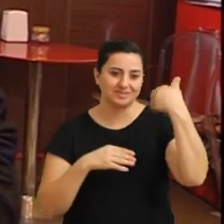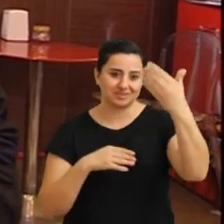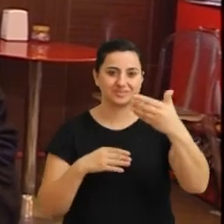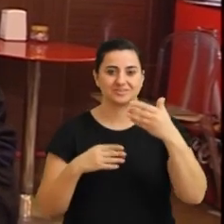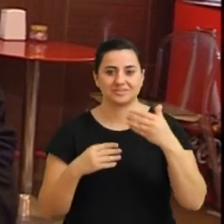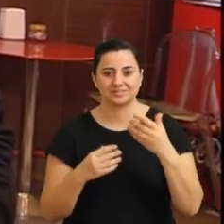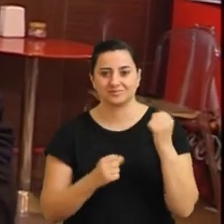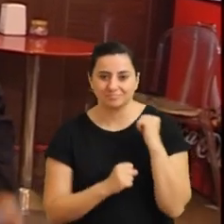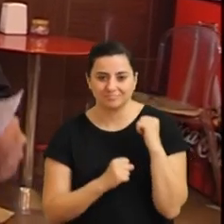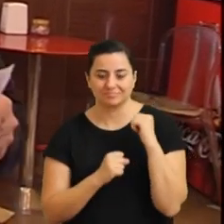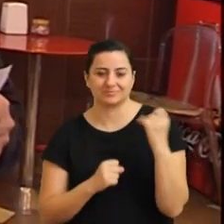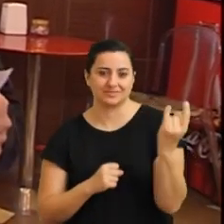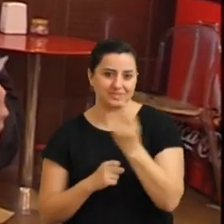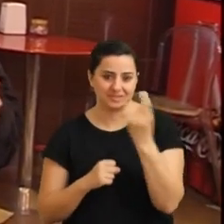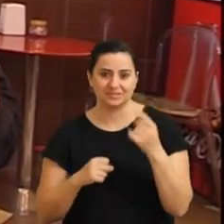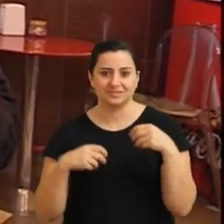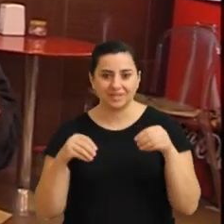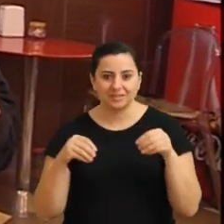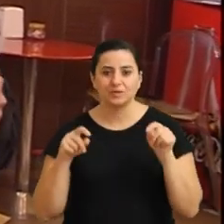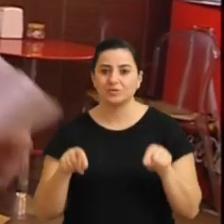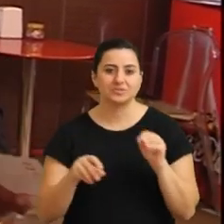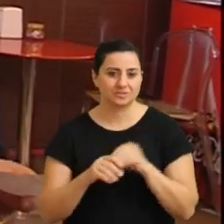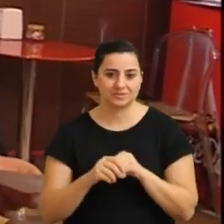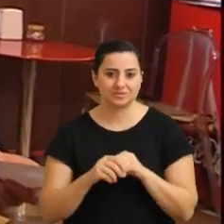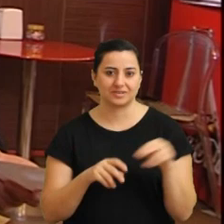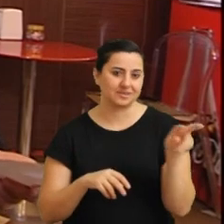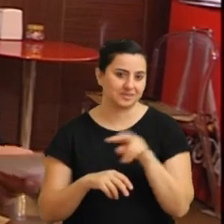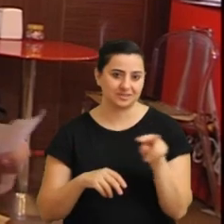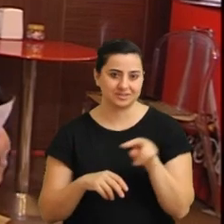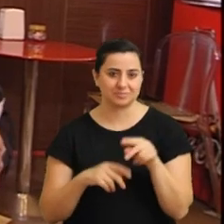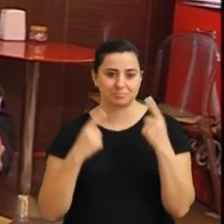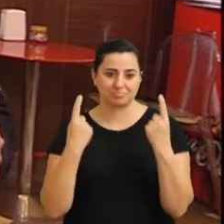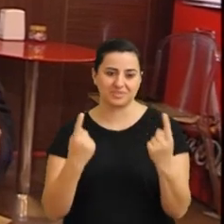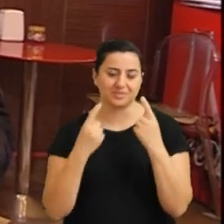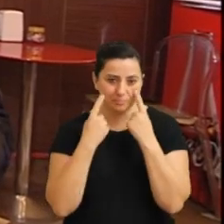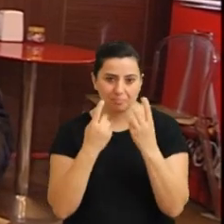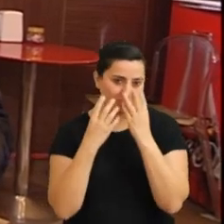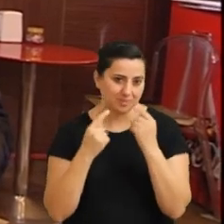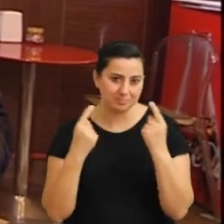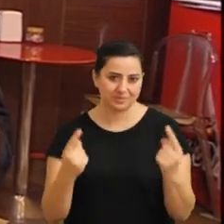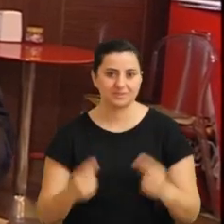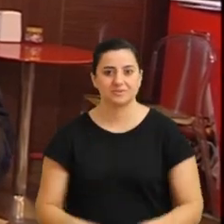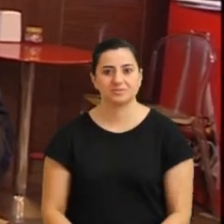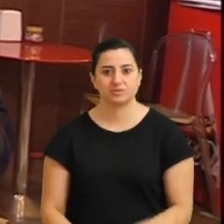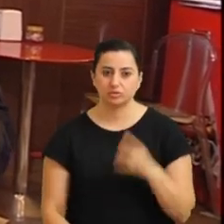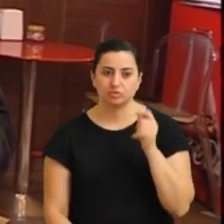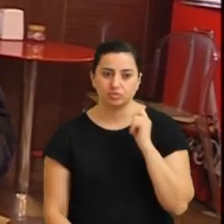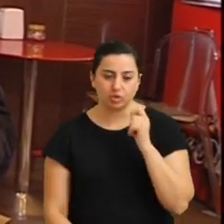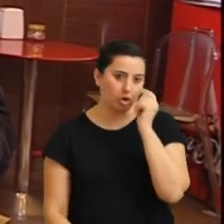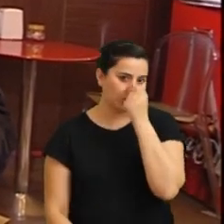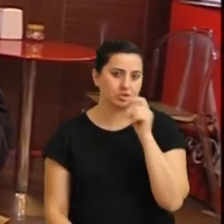sokak satışı, güğümden satışa gelelim. Orada da ikinize de birer puan veriyorum. Yani zor bir